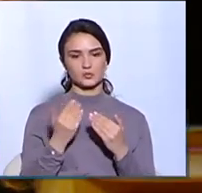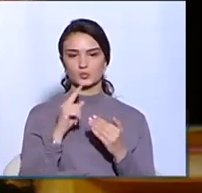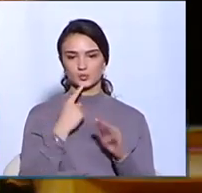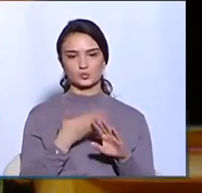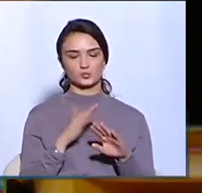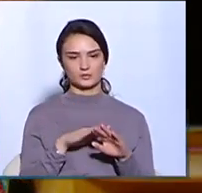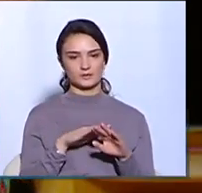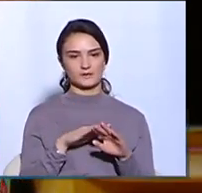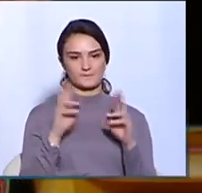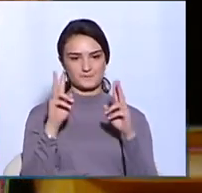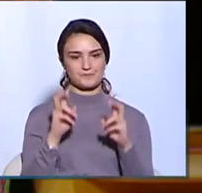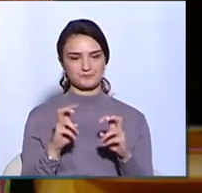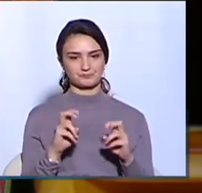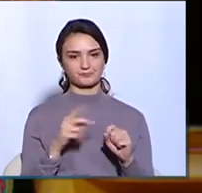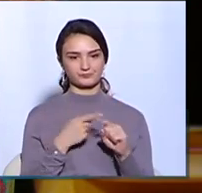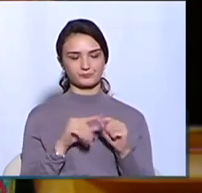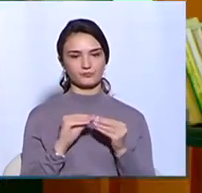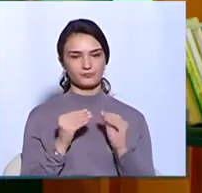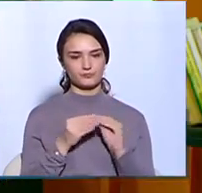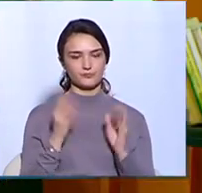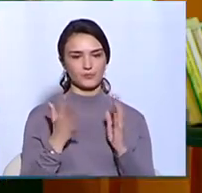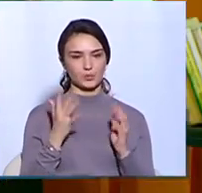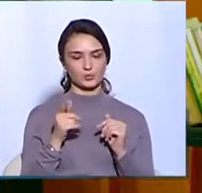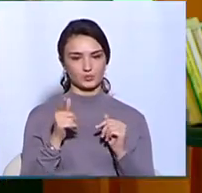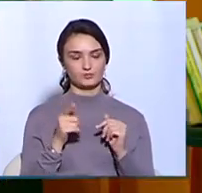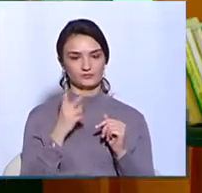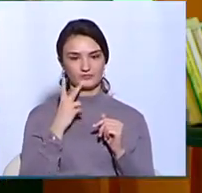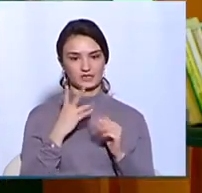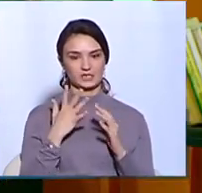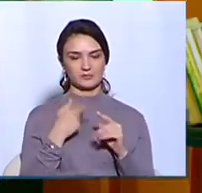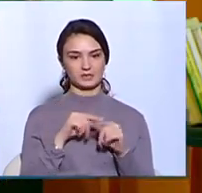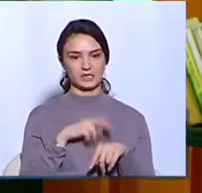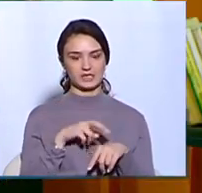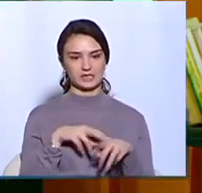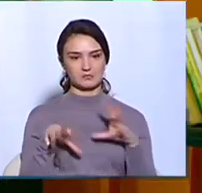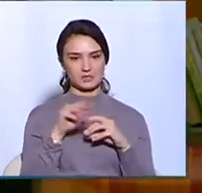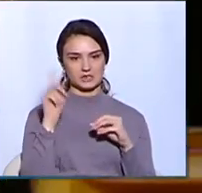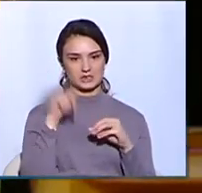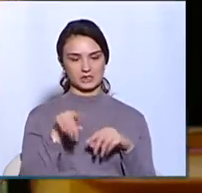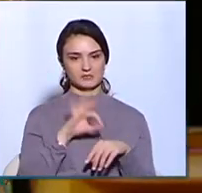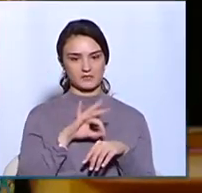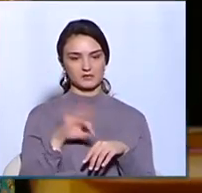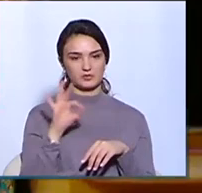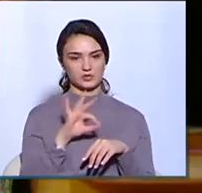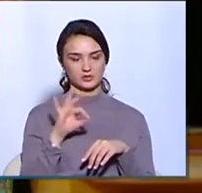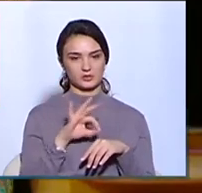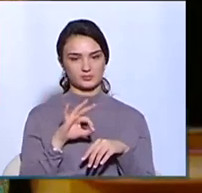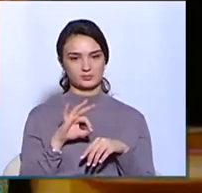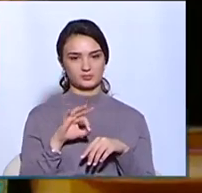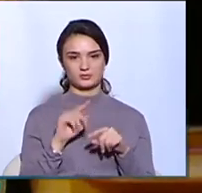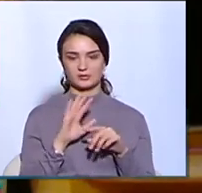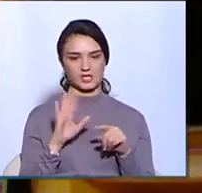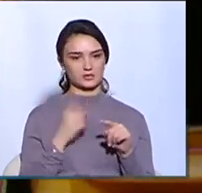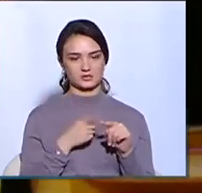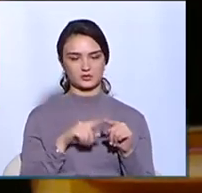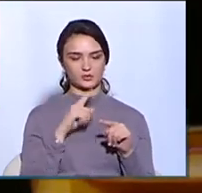რთულია სადიაგნოსტიკოთ ეს პრობლემა. თუ კლასიკურად ვლინდება და ექიმი იცის ამ დაავადების შესახებ, არც